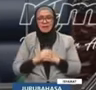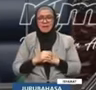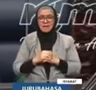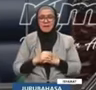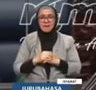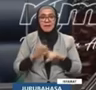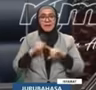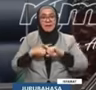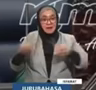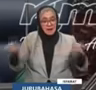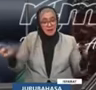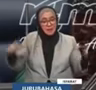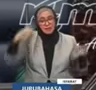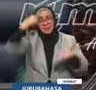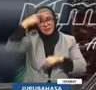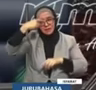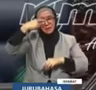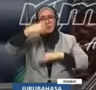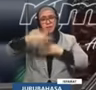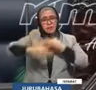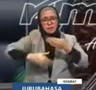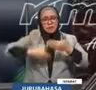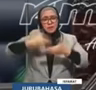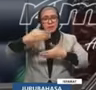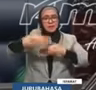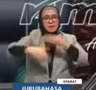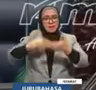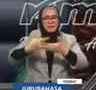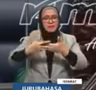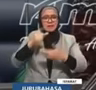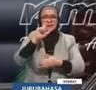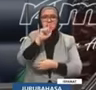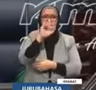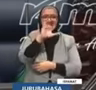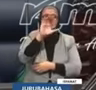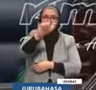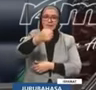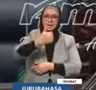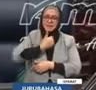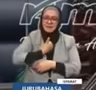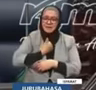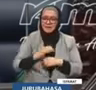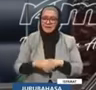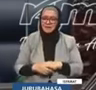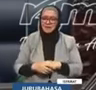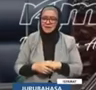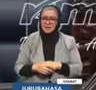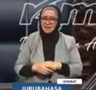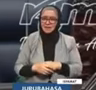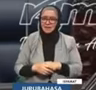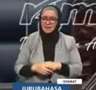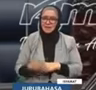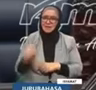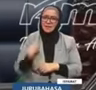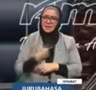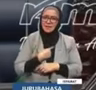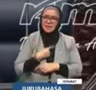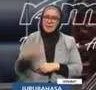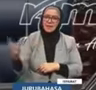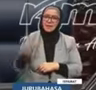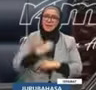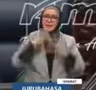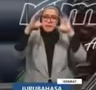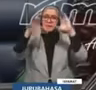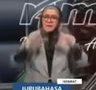segi pelaksanaan contohnya kita mengambil pendekatan fault